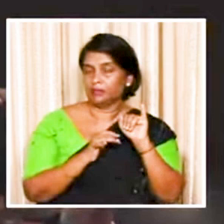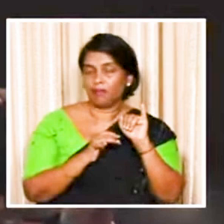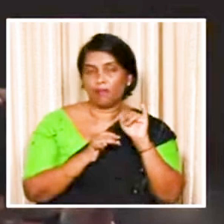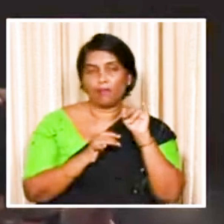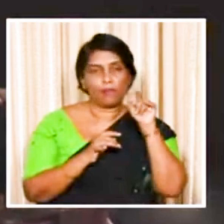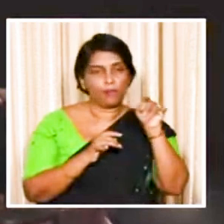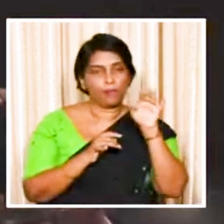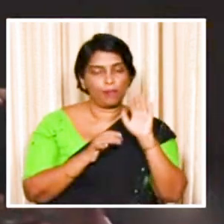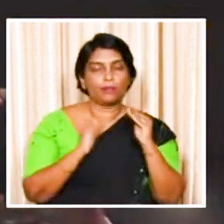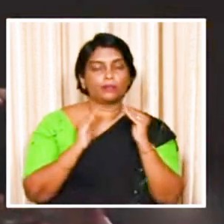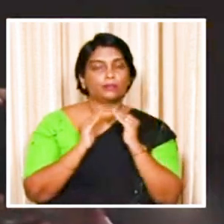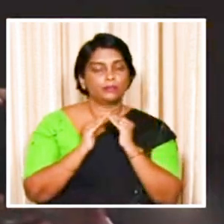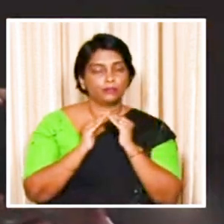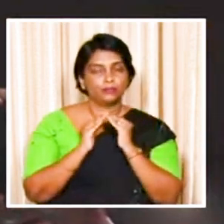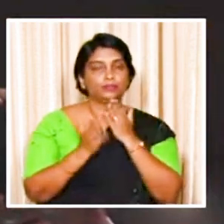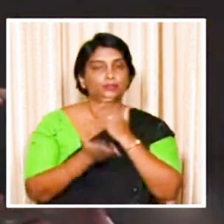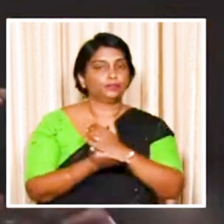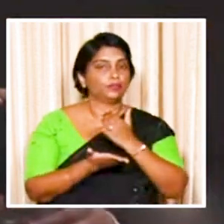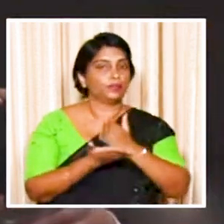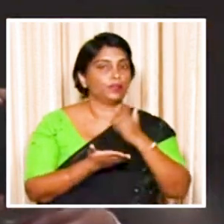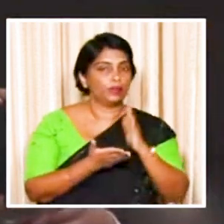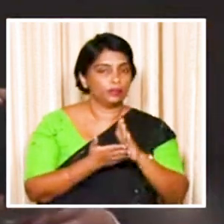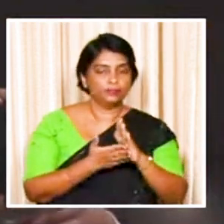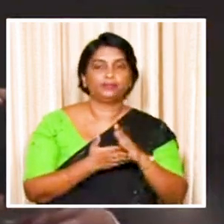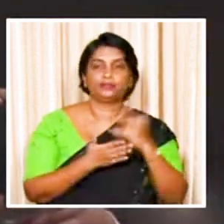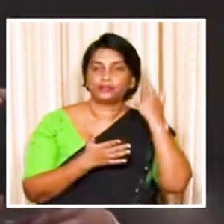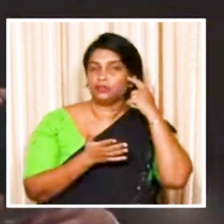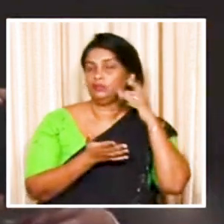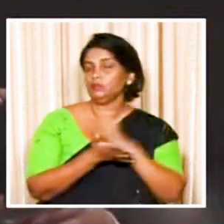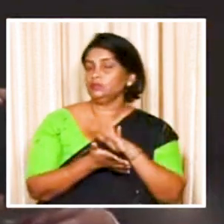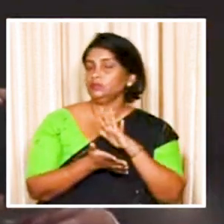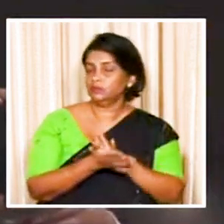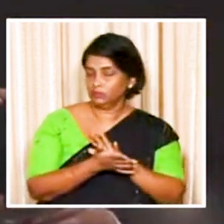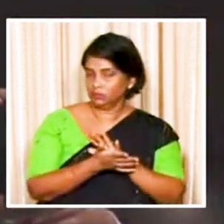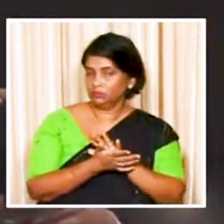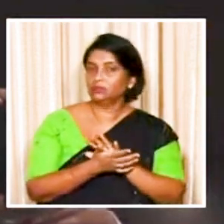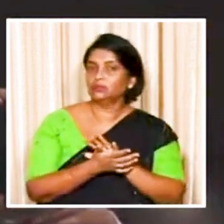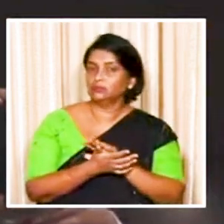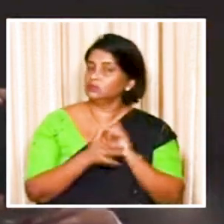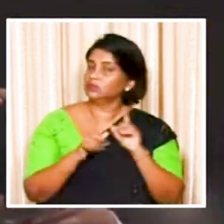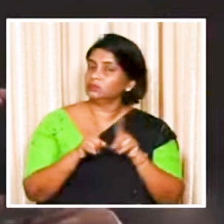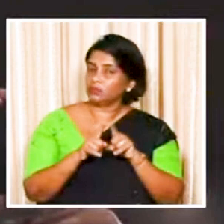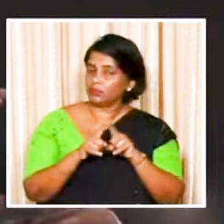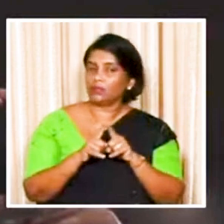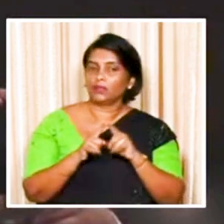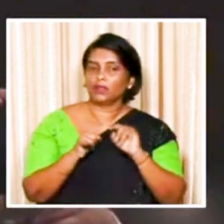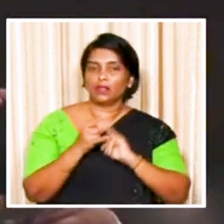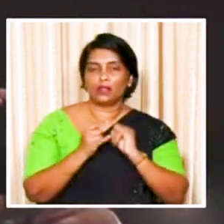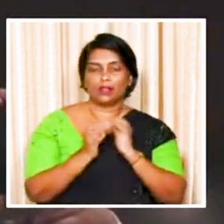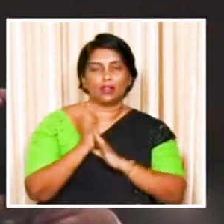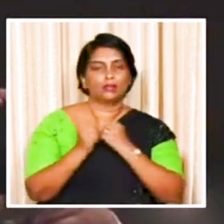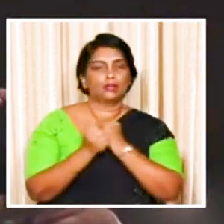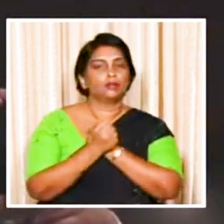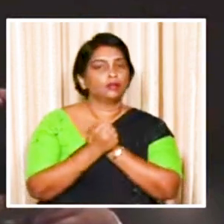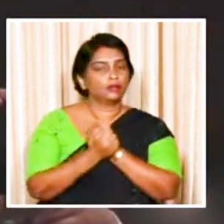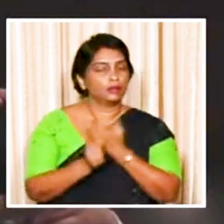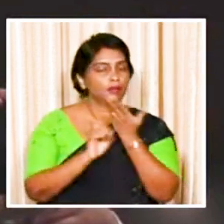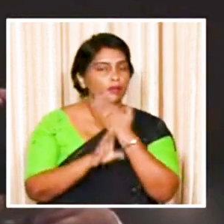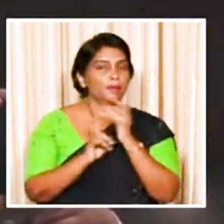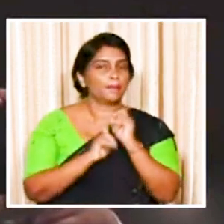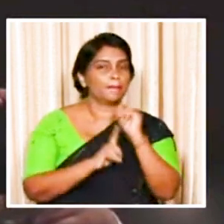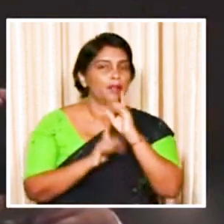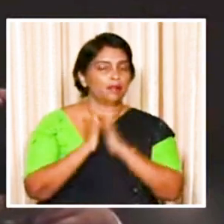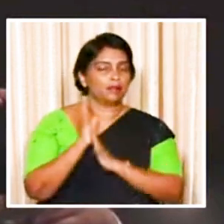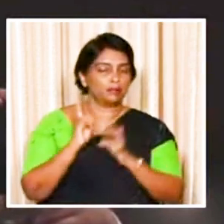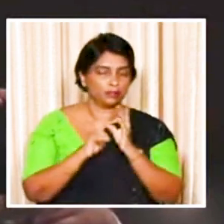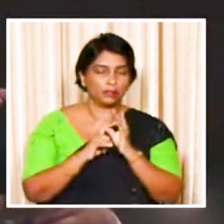ஈடுபட்ட வடக்கு மாகாண சபையின் முன்னாள் உறுப்பினர் திரு கே சிவாஜிலிங்கம் போலீசாரால் கைது செய்யப்பட்டதையும் அப்போது திரு பிரபாகரன் அவர்களின் இல்லத்தில்